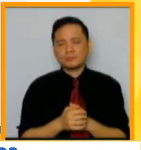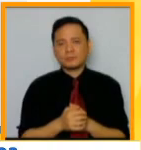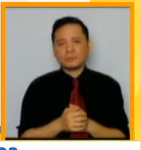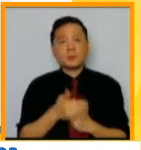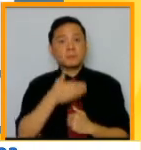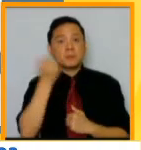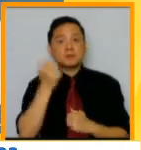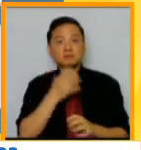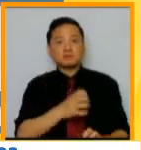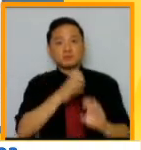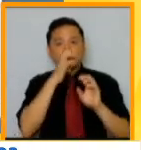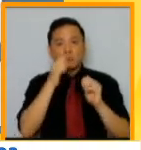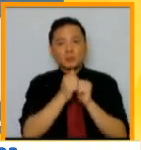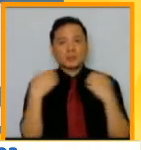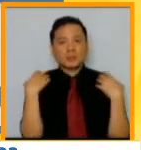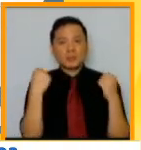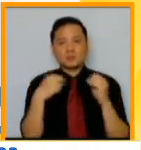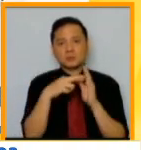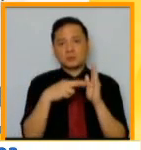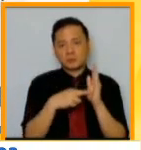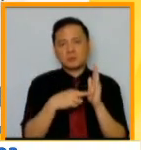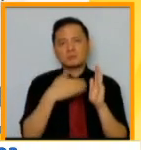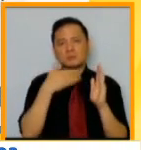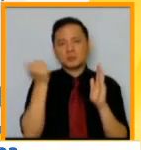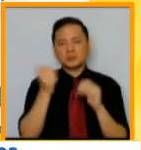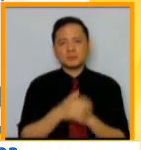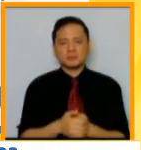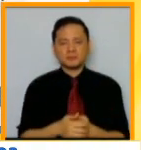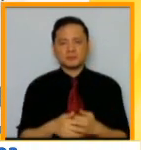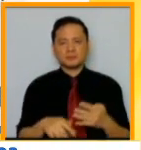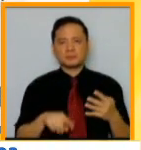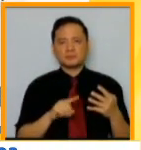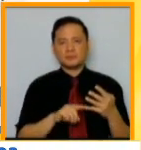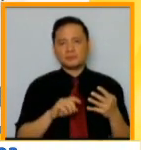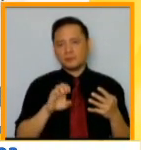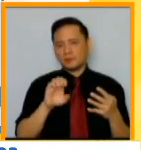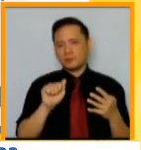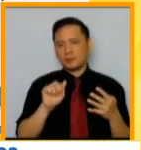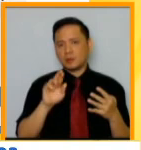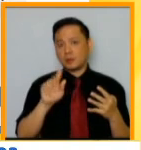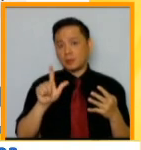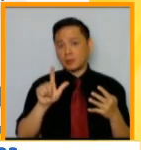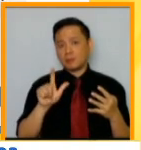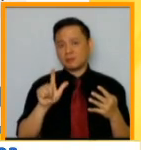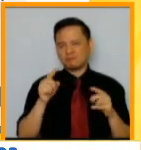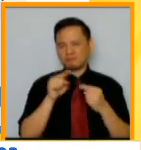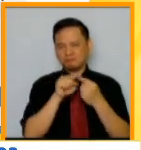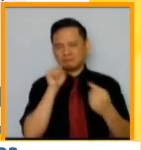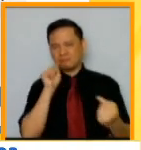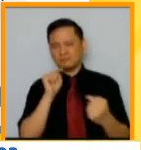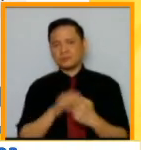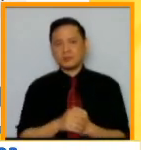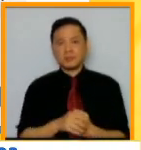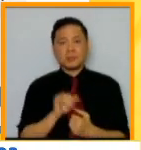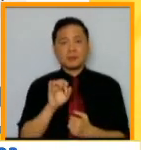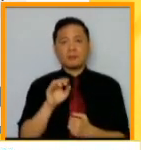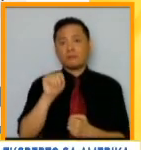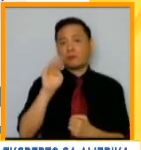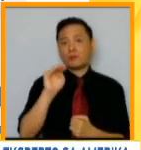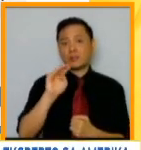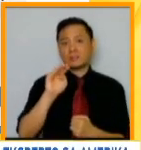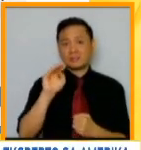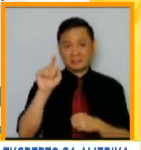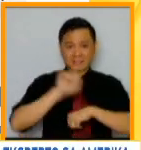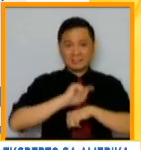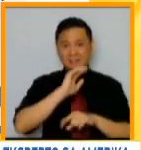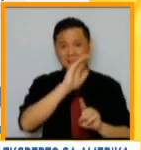protocols. Kontra naman dyan si Earl Lechadores. Sabi niya, kumpletuhin dapat ang 14 days na facility-based quarantine.